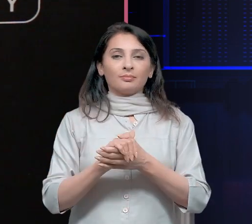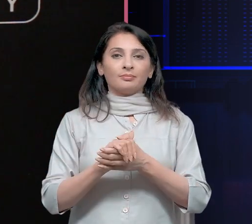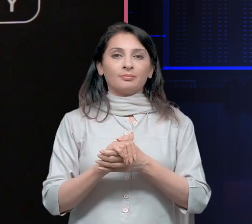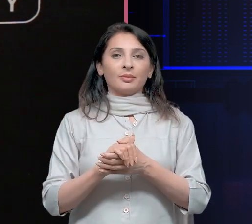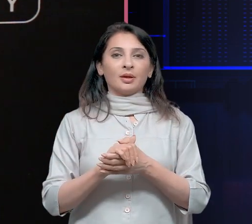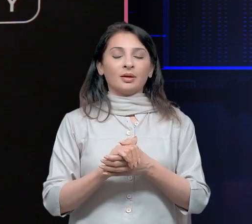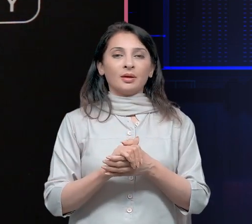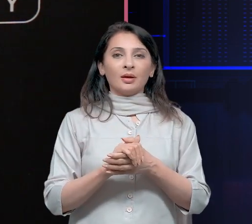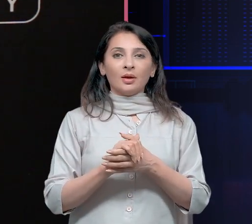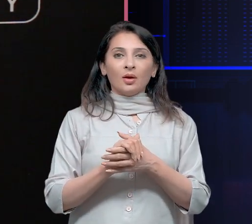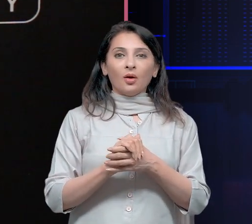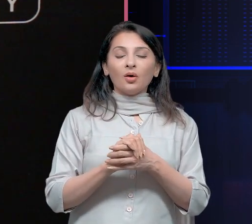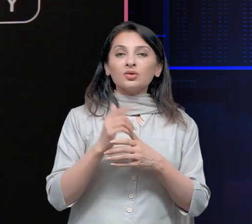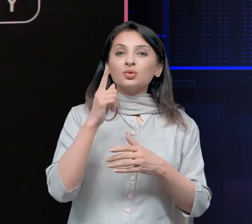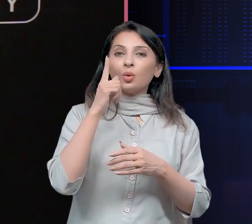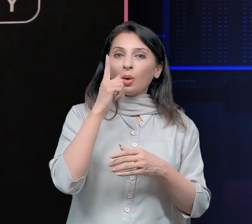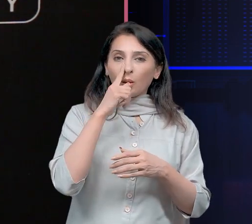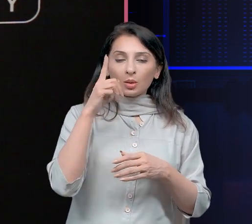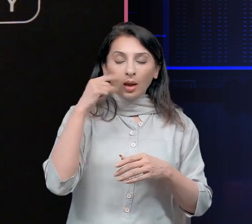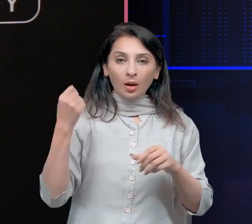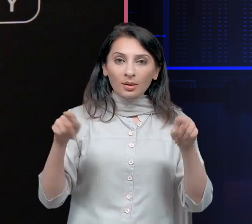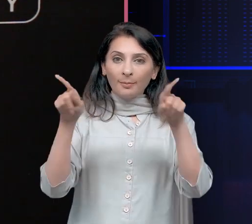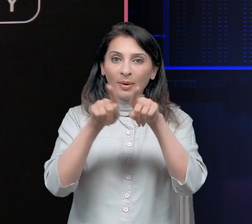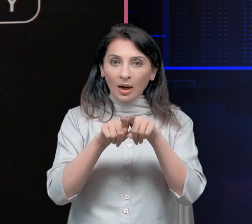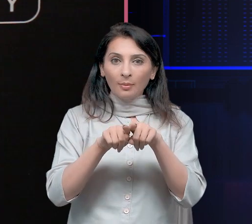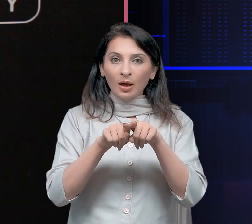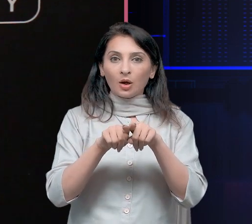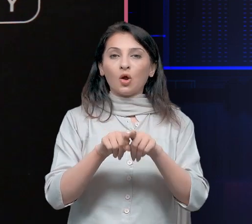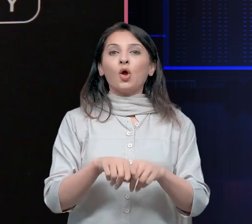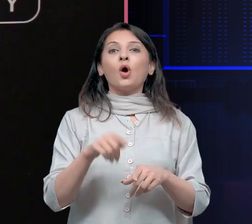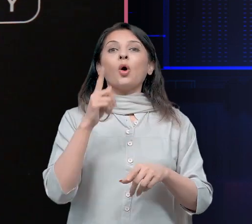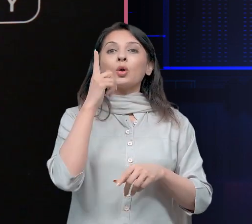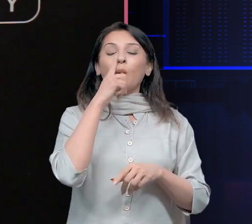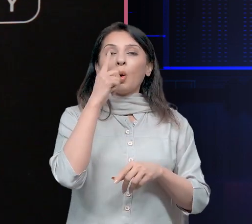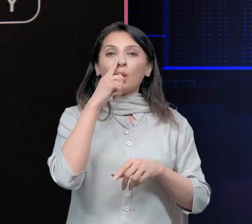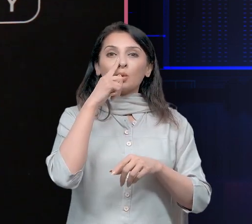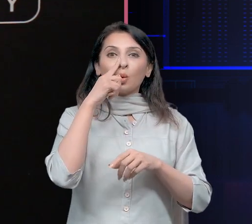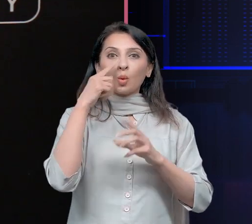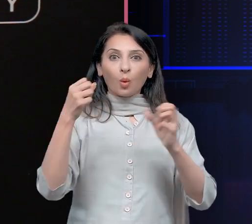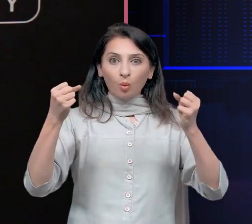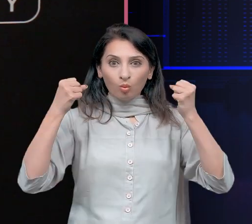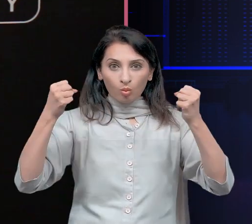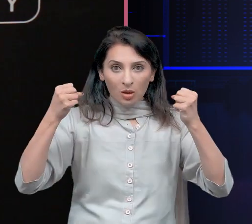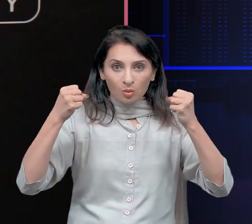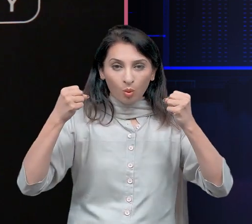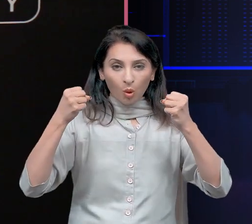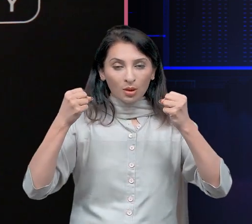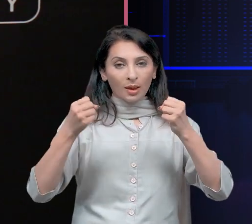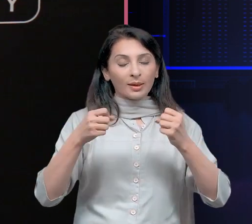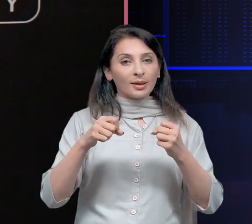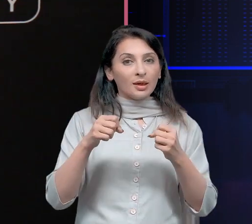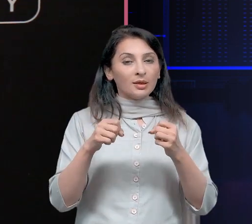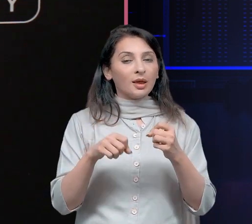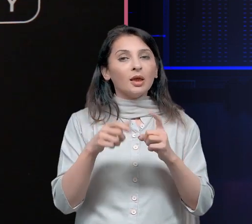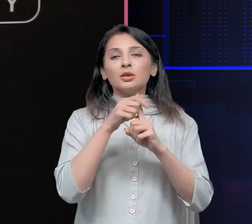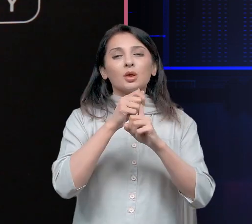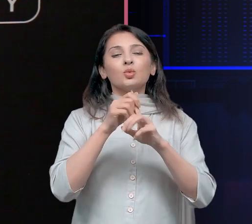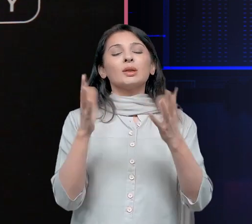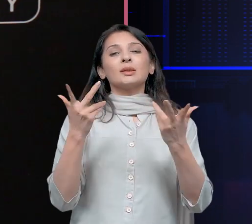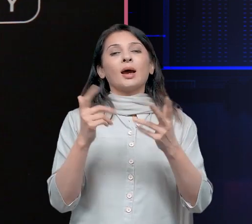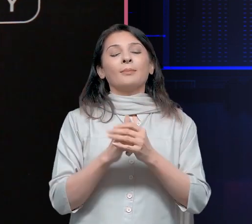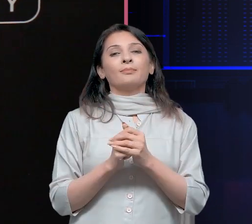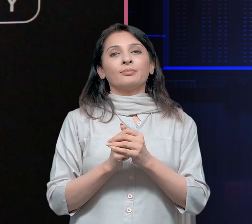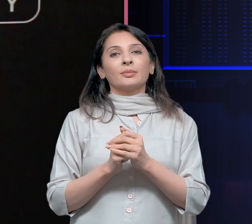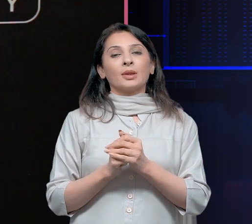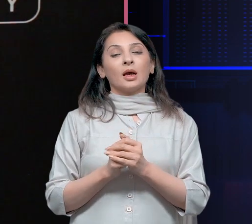जेंडर एम्पावरमेंट के ऊपर पहली चीज़ आपको चाहिए डेटा, कि पहले इन्फॉर्मेशन तो आपको आए कि हो क्या रहा है। तो इसके ऊपर काम